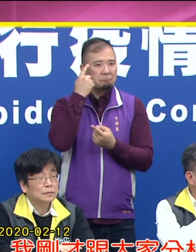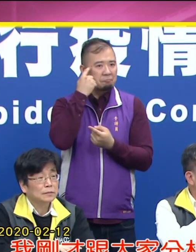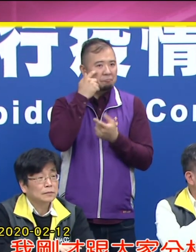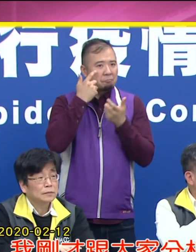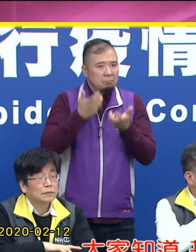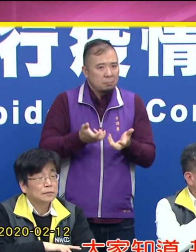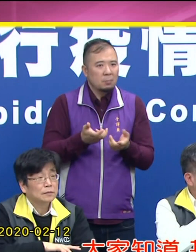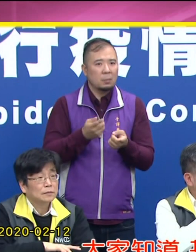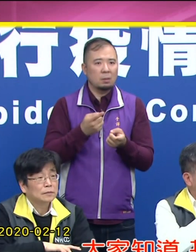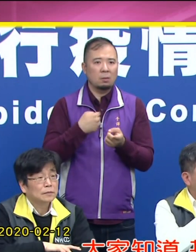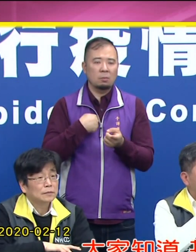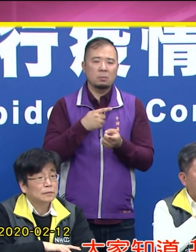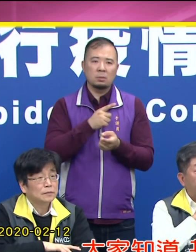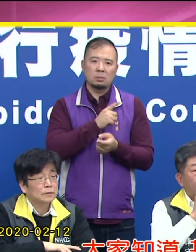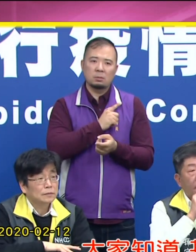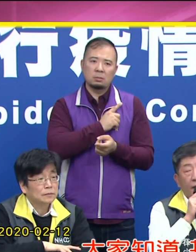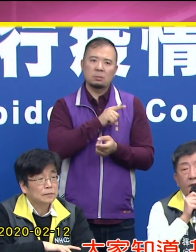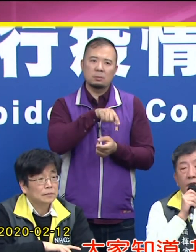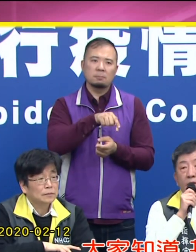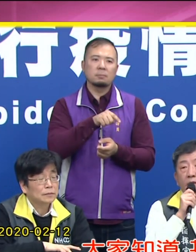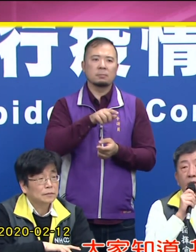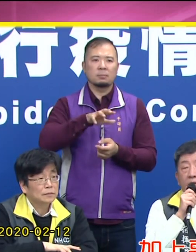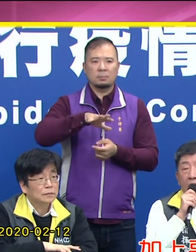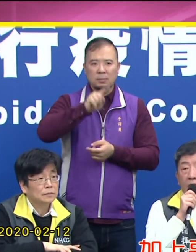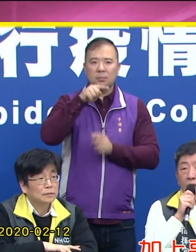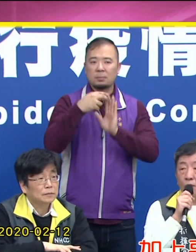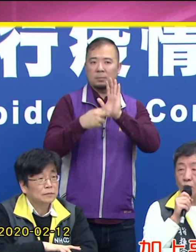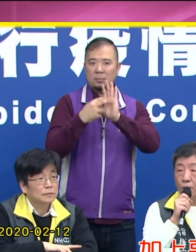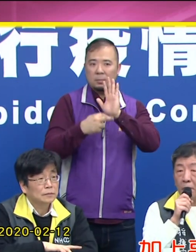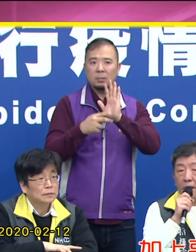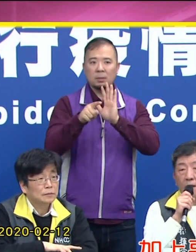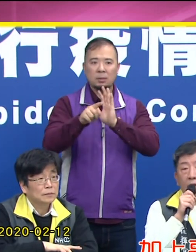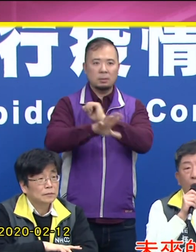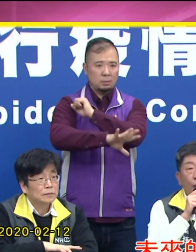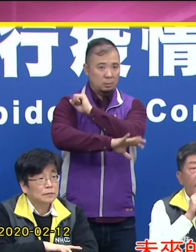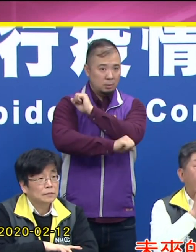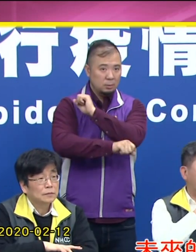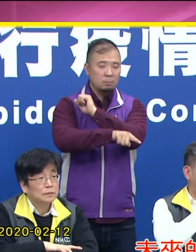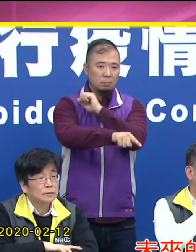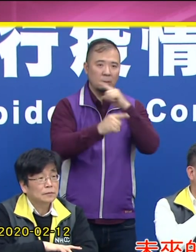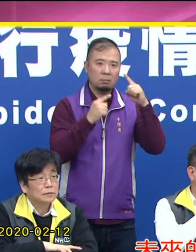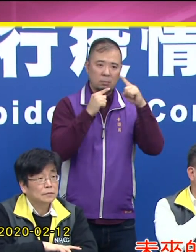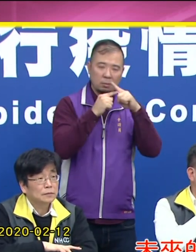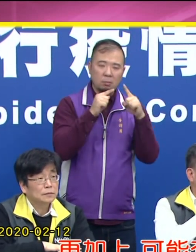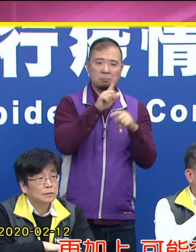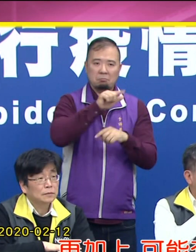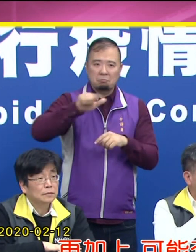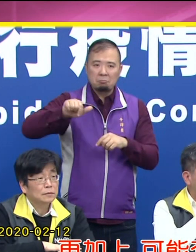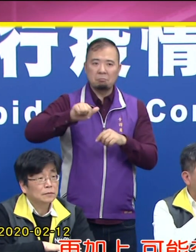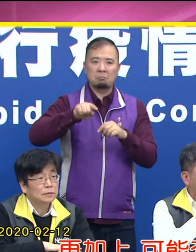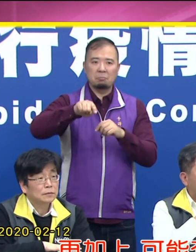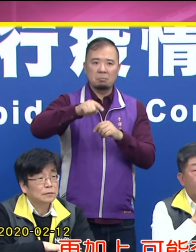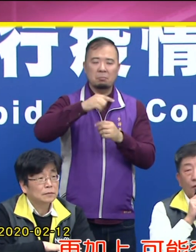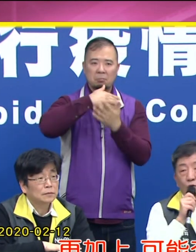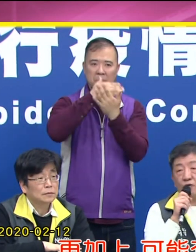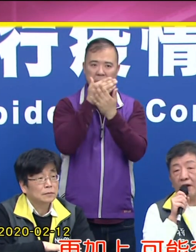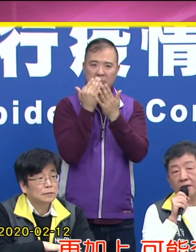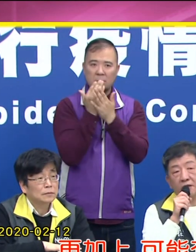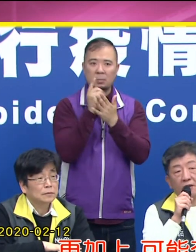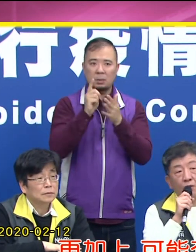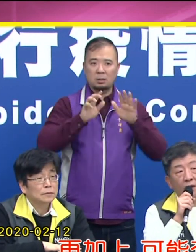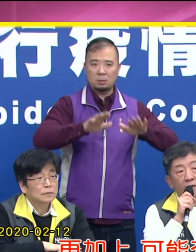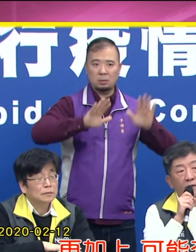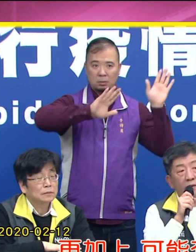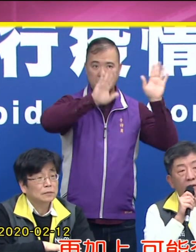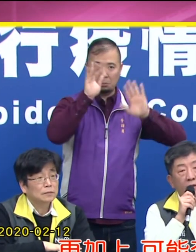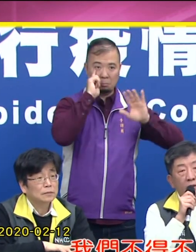是不是可以让他回来？结果其实这个其实是有真实个案的。那这个跟真实的个案的小孩理论，他其实是在日本。他在日本就是呢，他